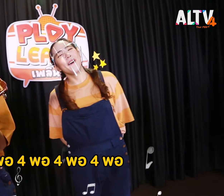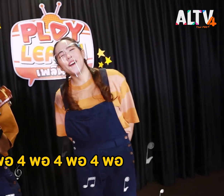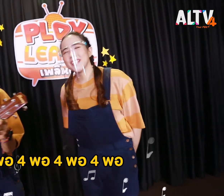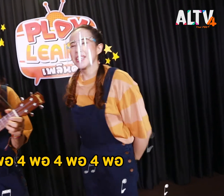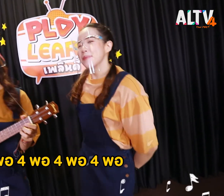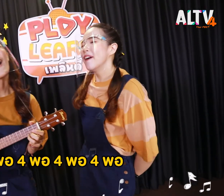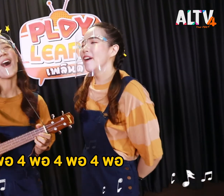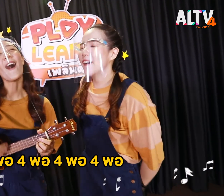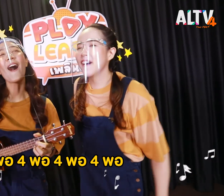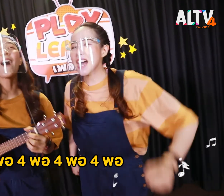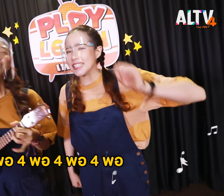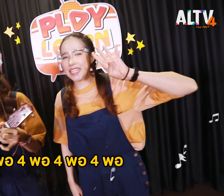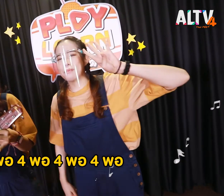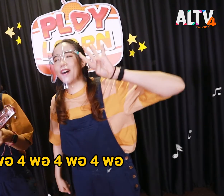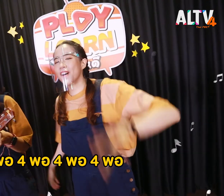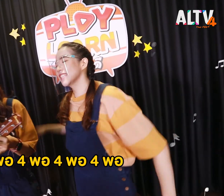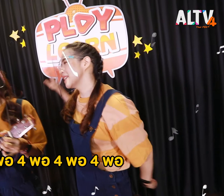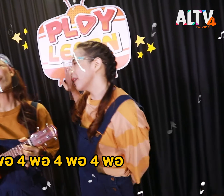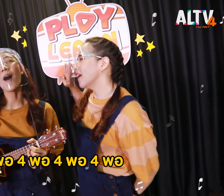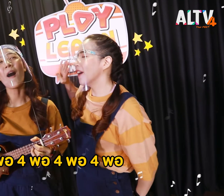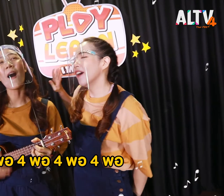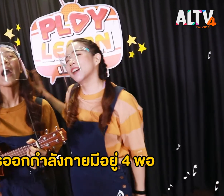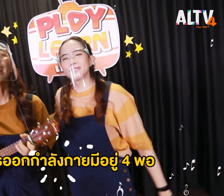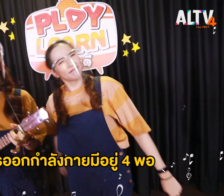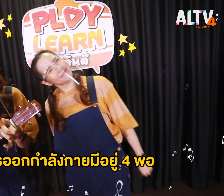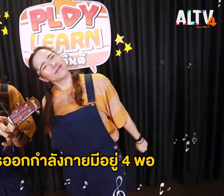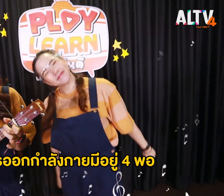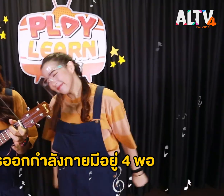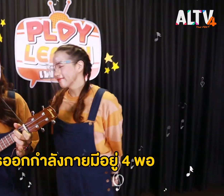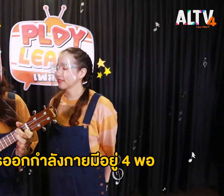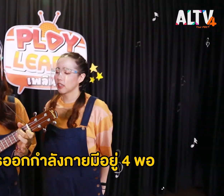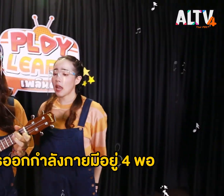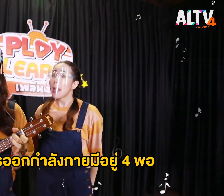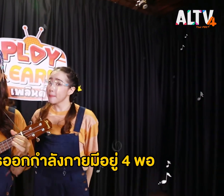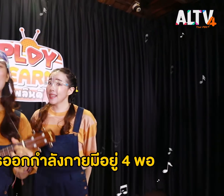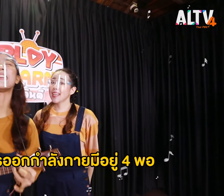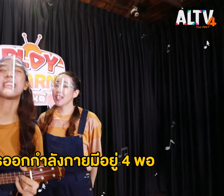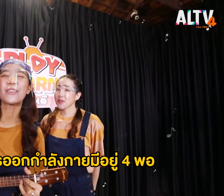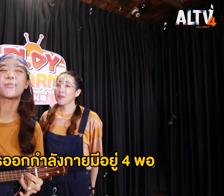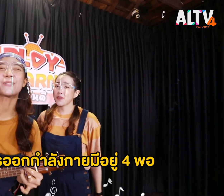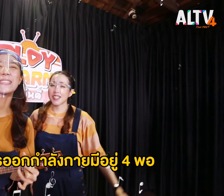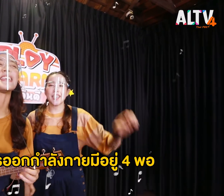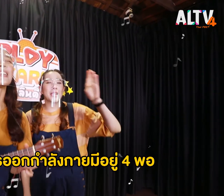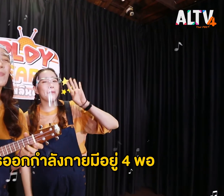4พอ4พอ4พอ4พอหลักการออกกำลังกายมี